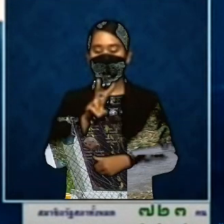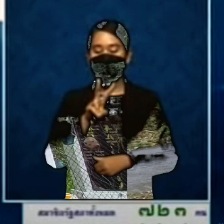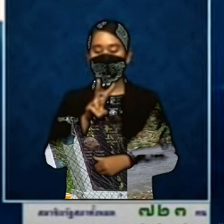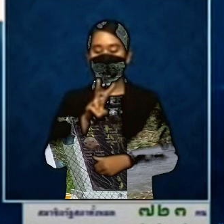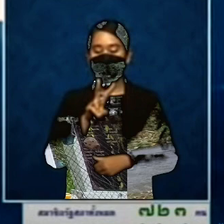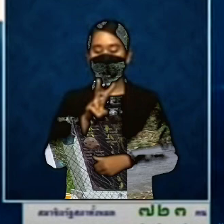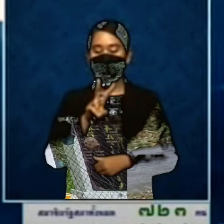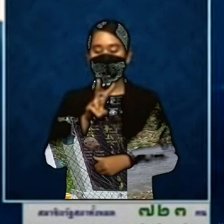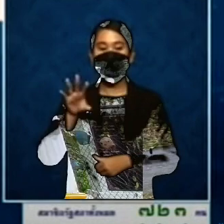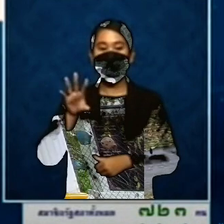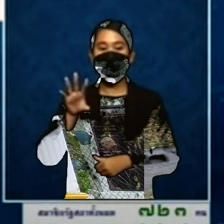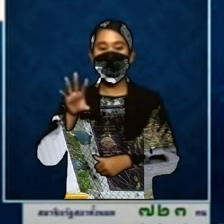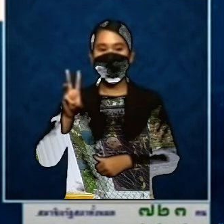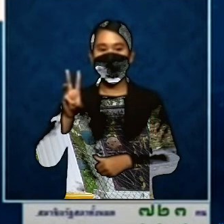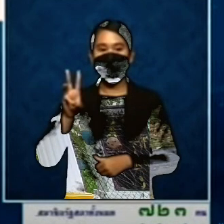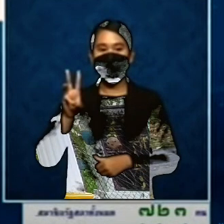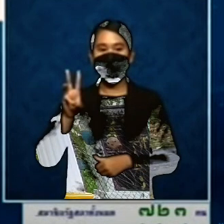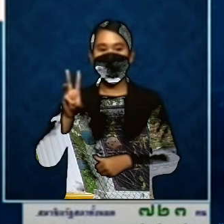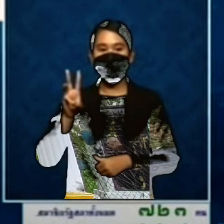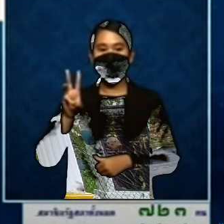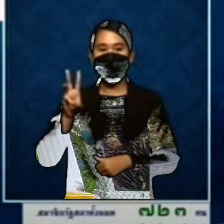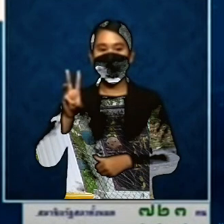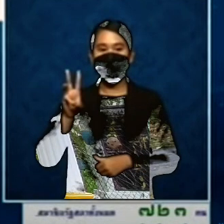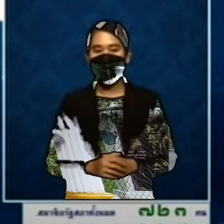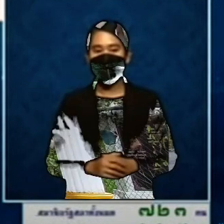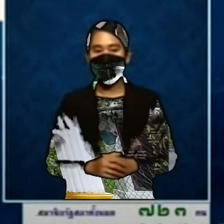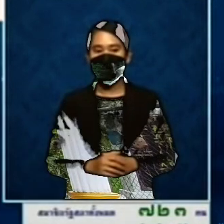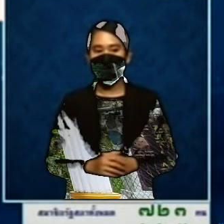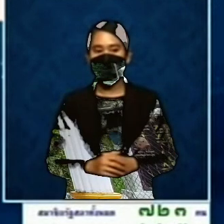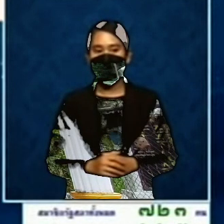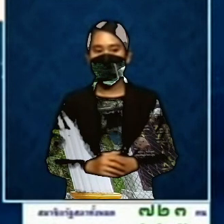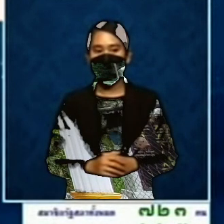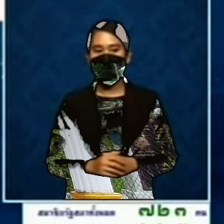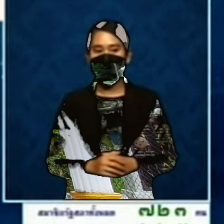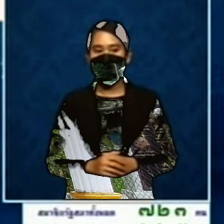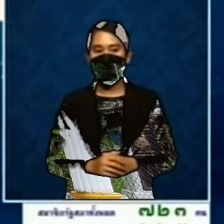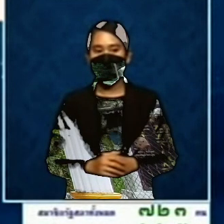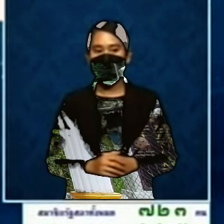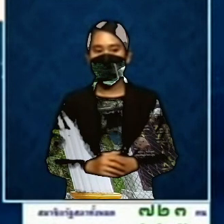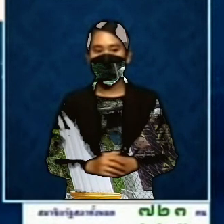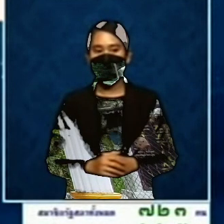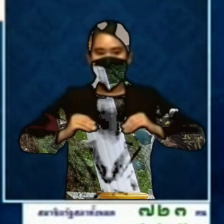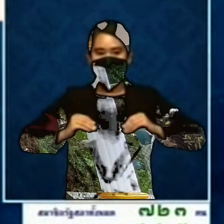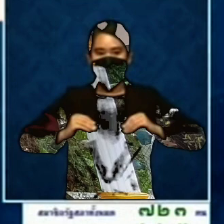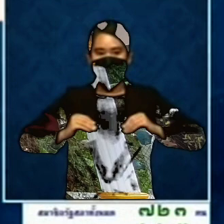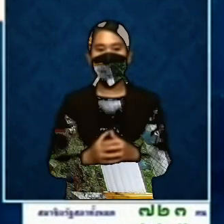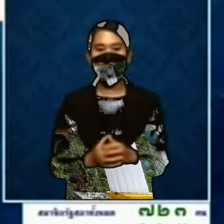246นายนิยมเวชกามาร ับหลักการครับ